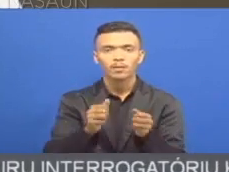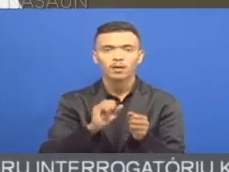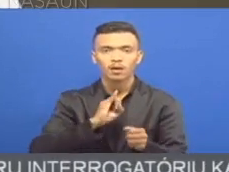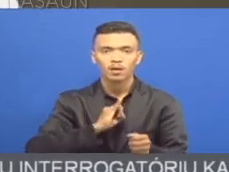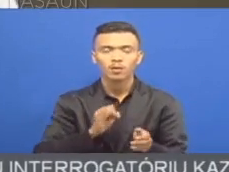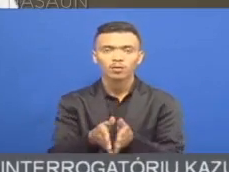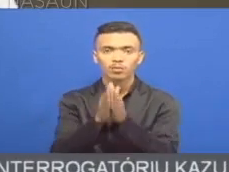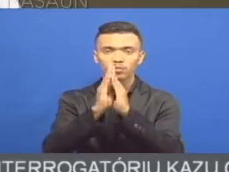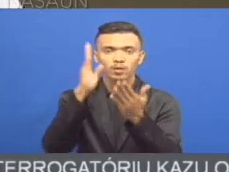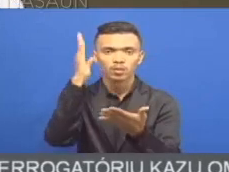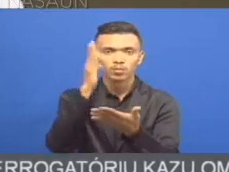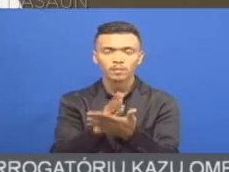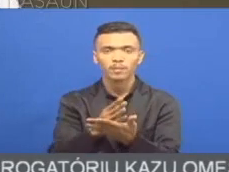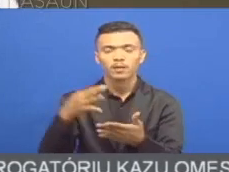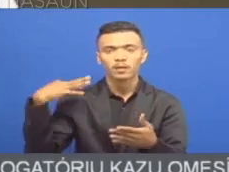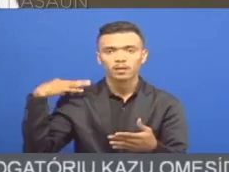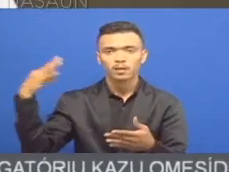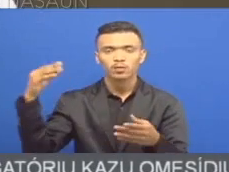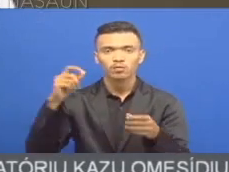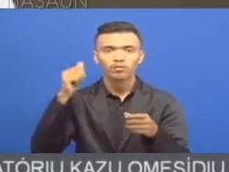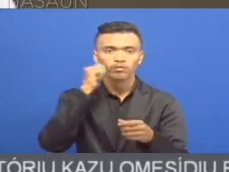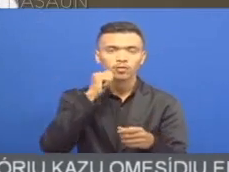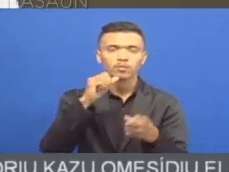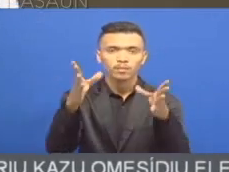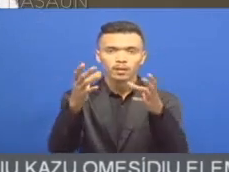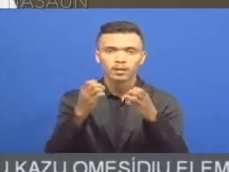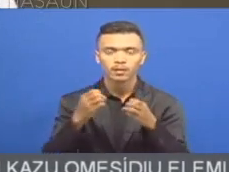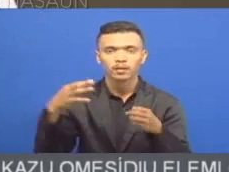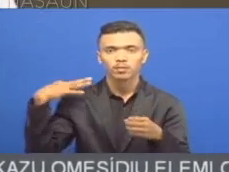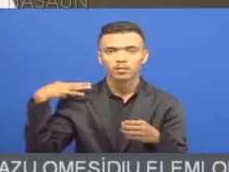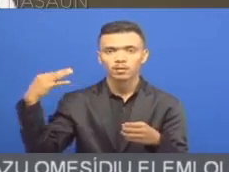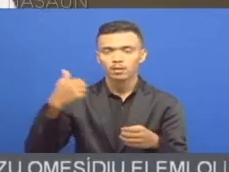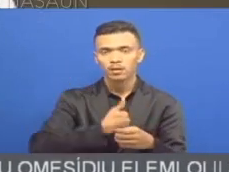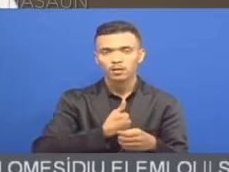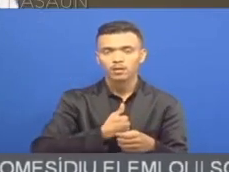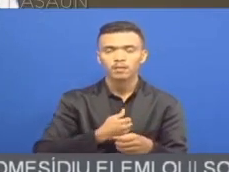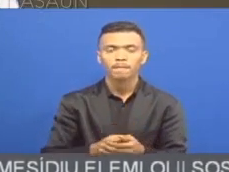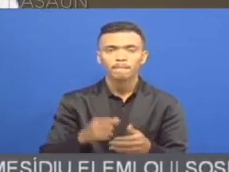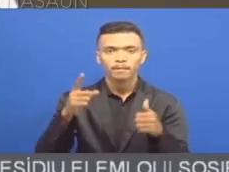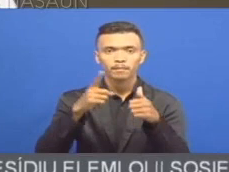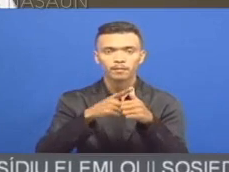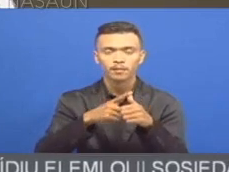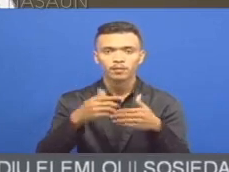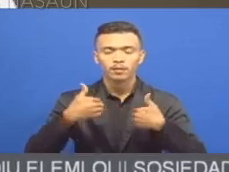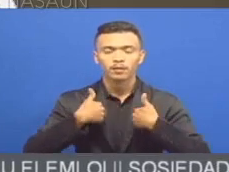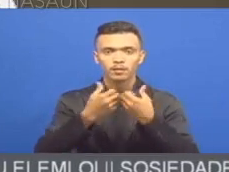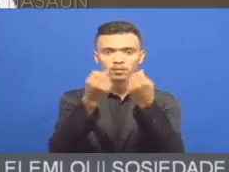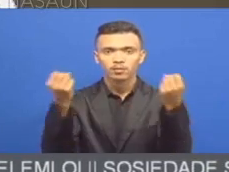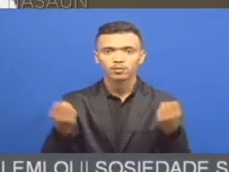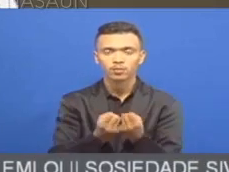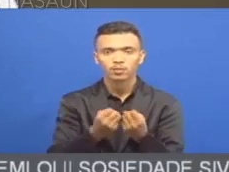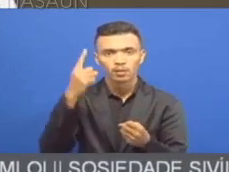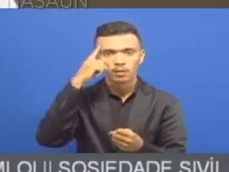para bele evita candidatul feto Sira, ne vei măcăcar, mai candidata neam, para atu, primirul om, ia cada sucu.